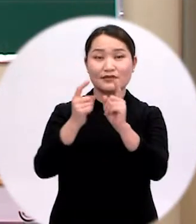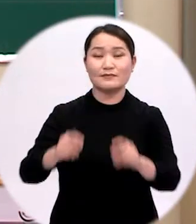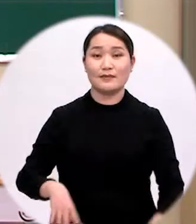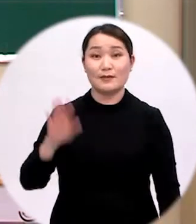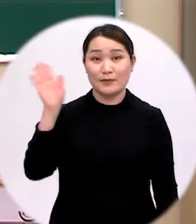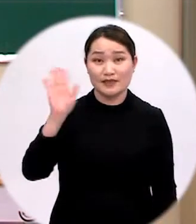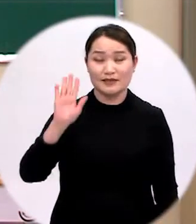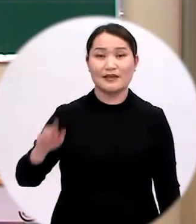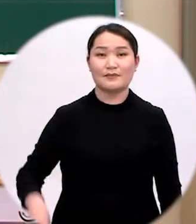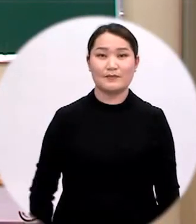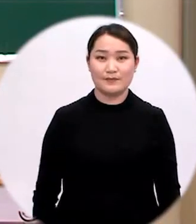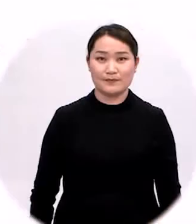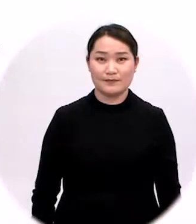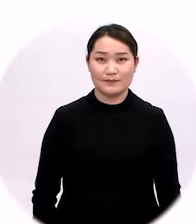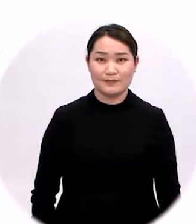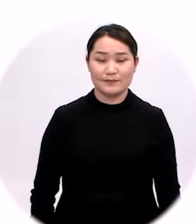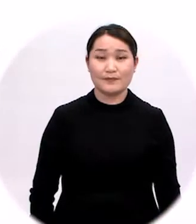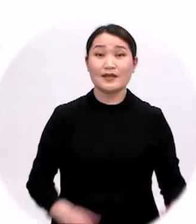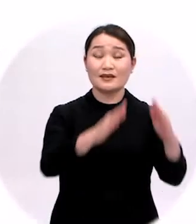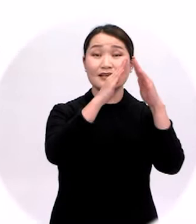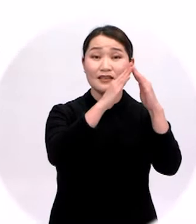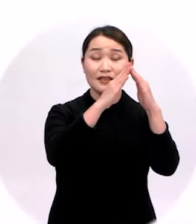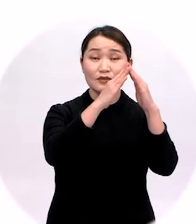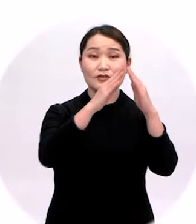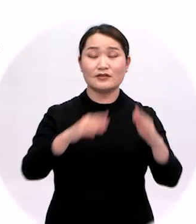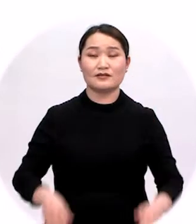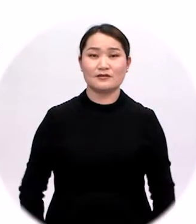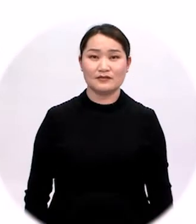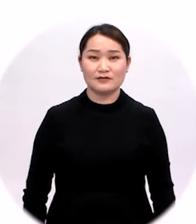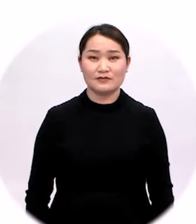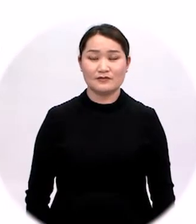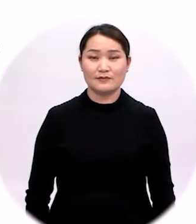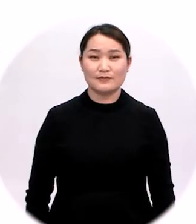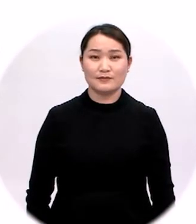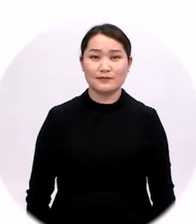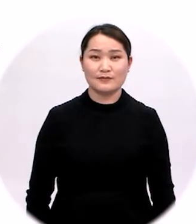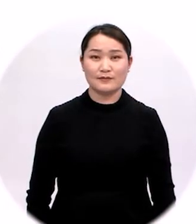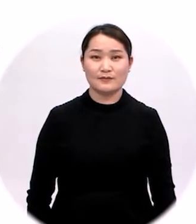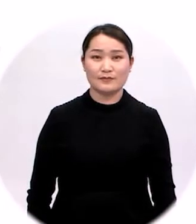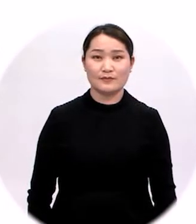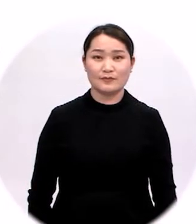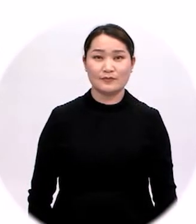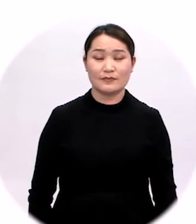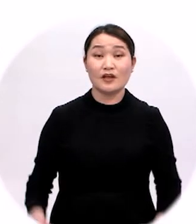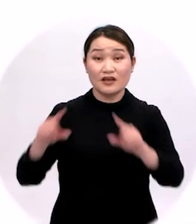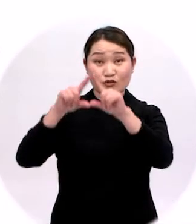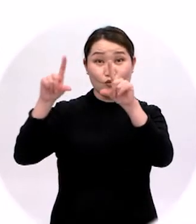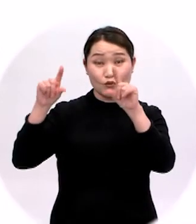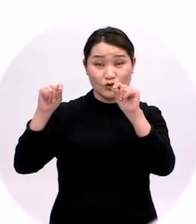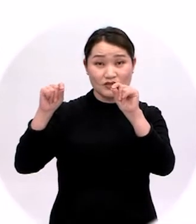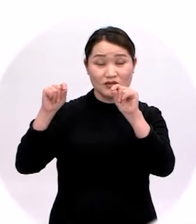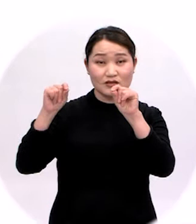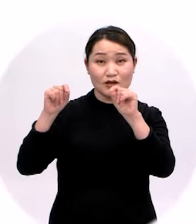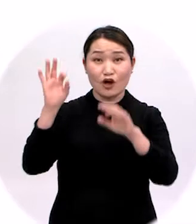уулзтлаа. Баяртай. Гэрийн даалгавраа тэмдэглээрэй. Өгөгдсөн үгэнд